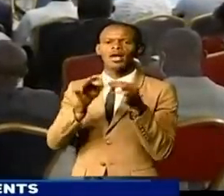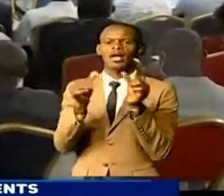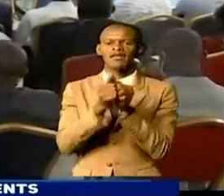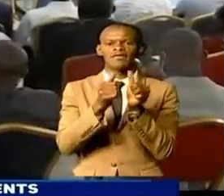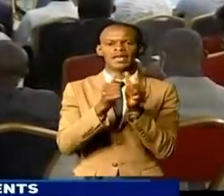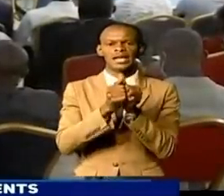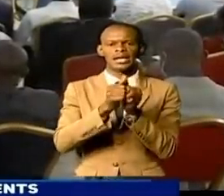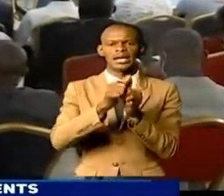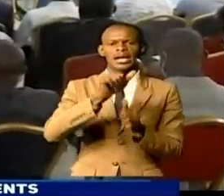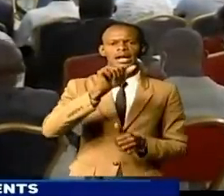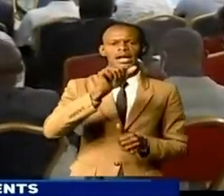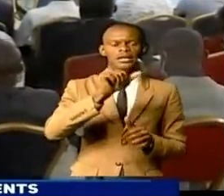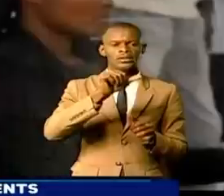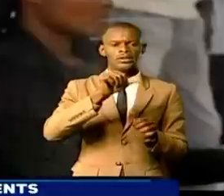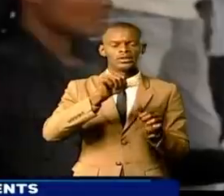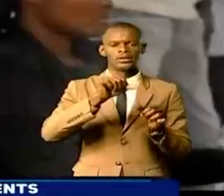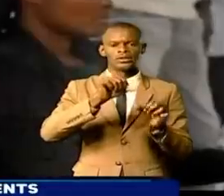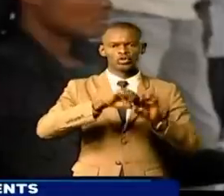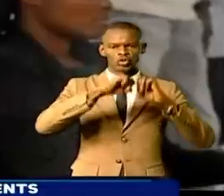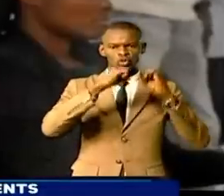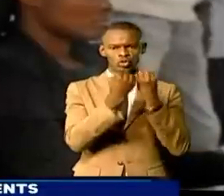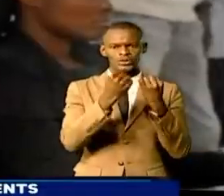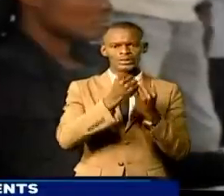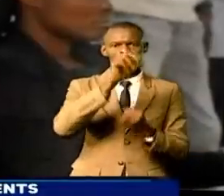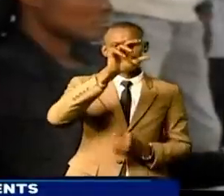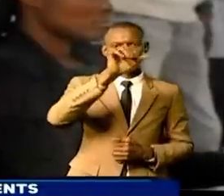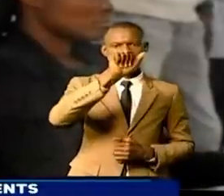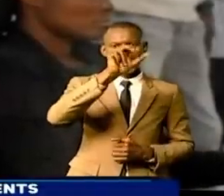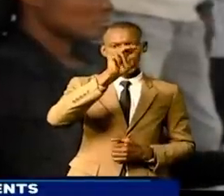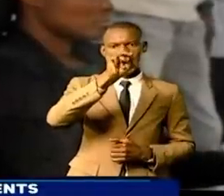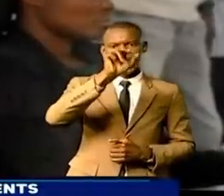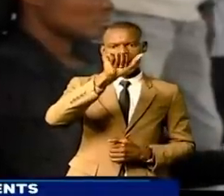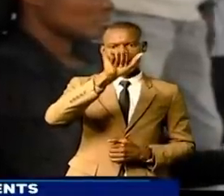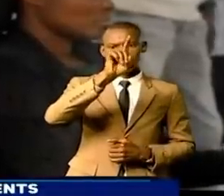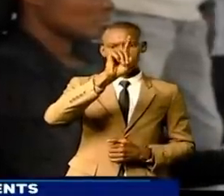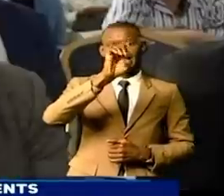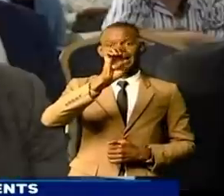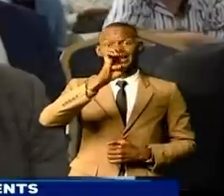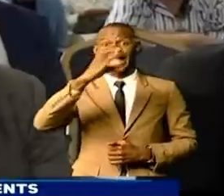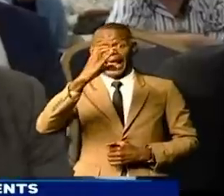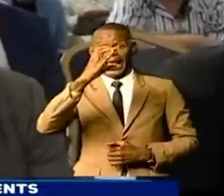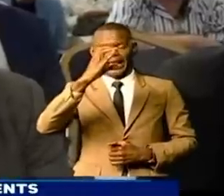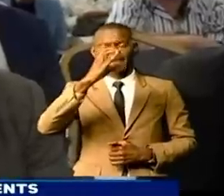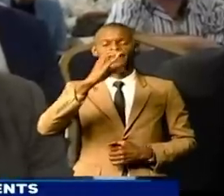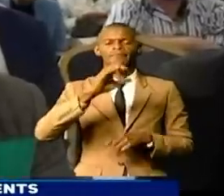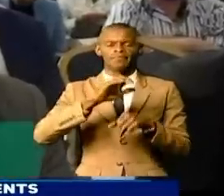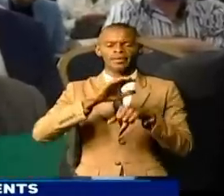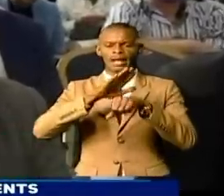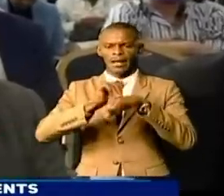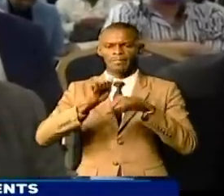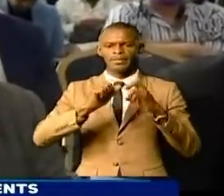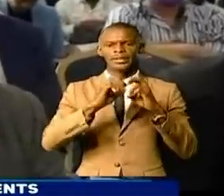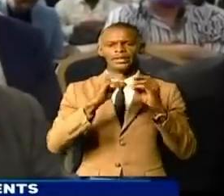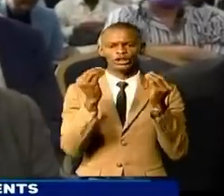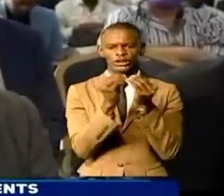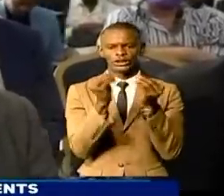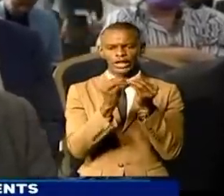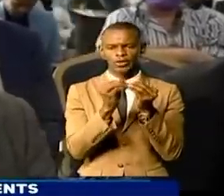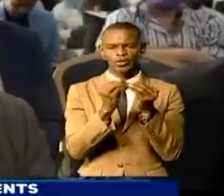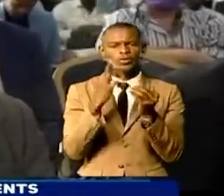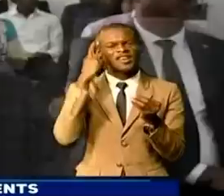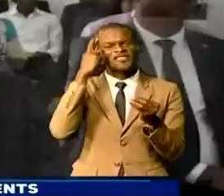a justifié la tenue de cette table ronde à la Maison de France avec comme thème « Promouvoir la jeunesse talentueuse de la